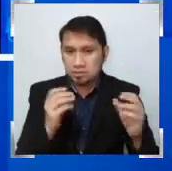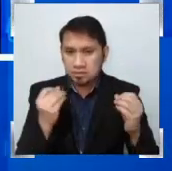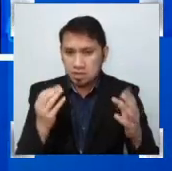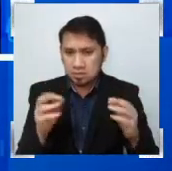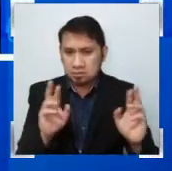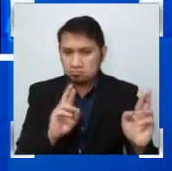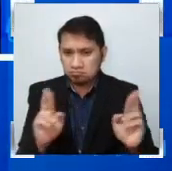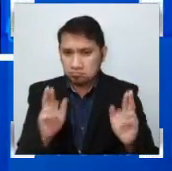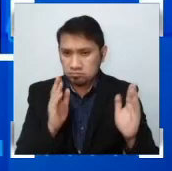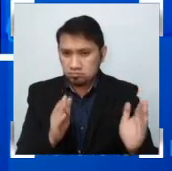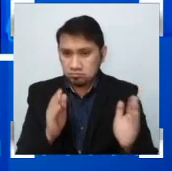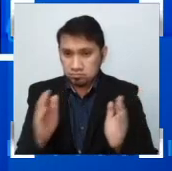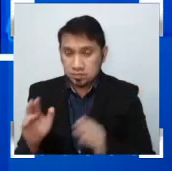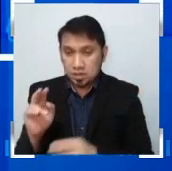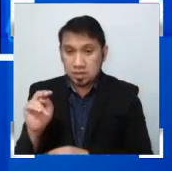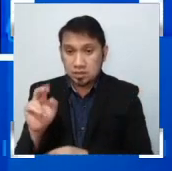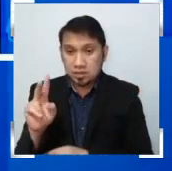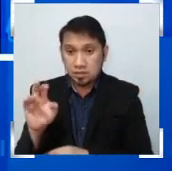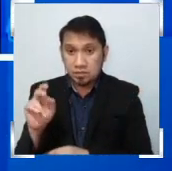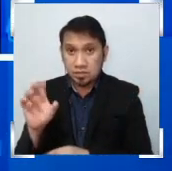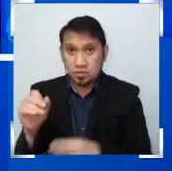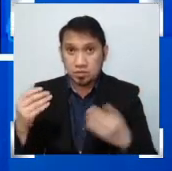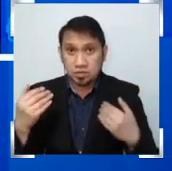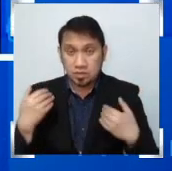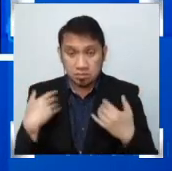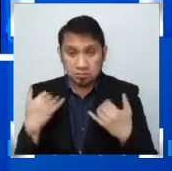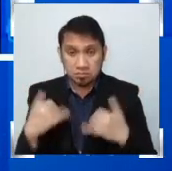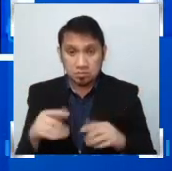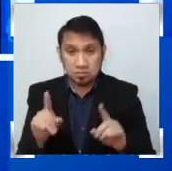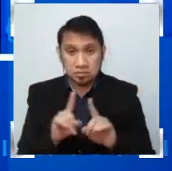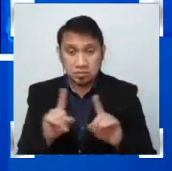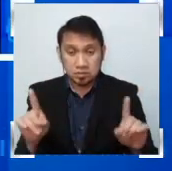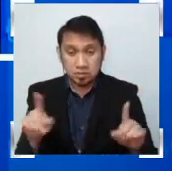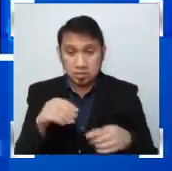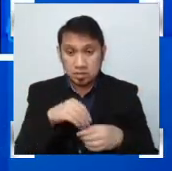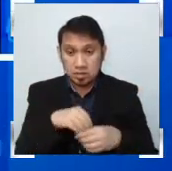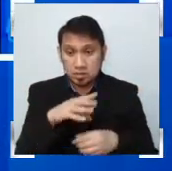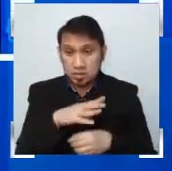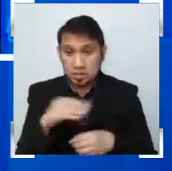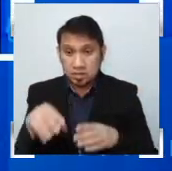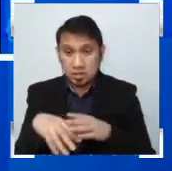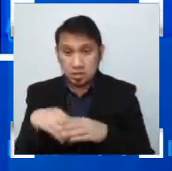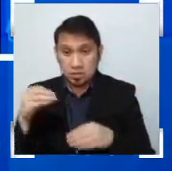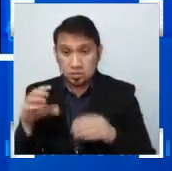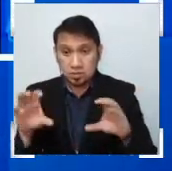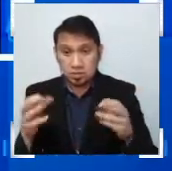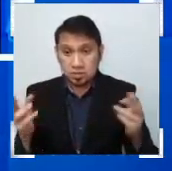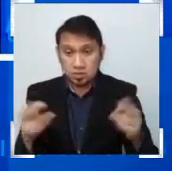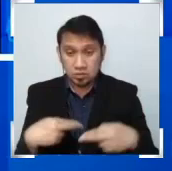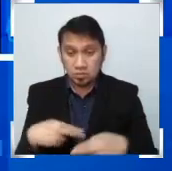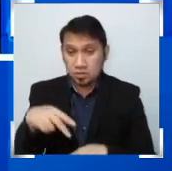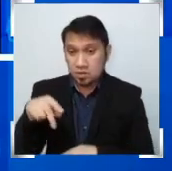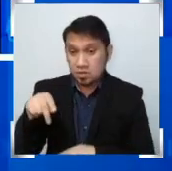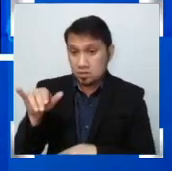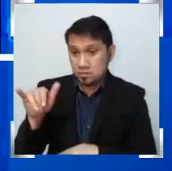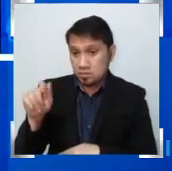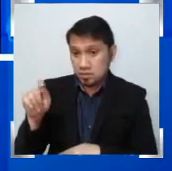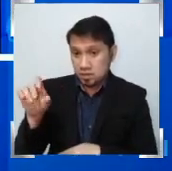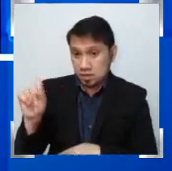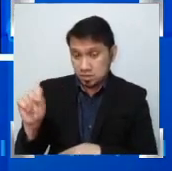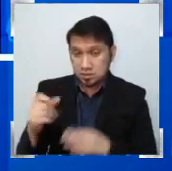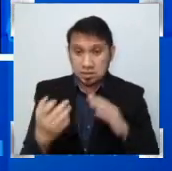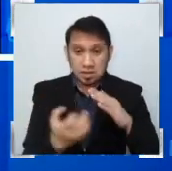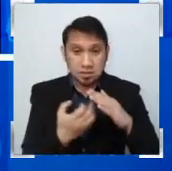sa Navotas, may physical distancing sa loob at labas ng classrooms. Sa Payatas Elementary School, may triage area